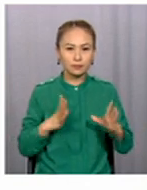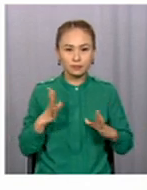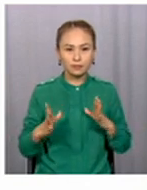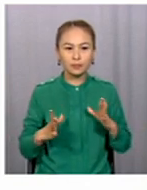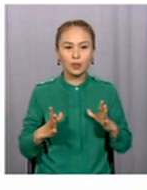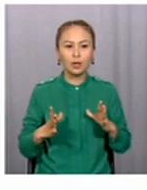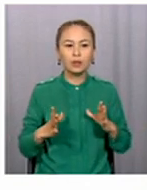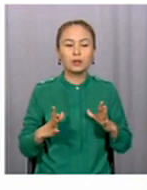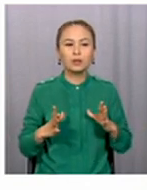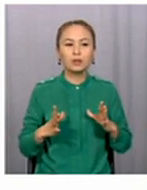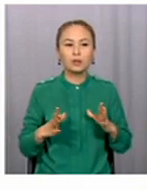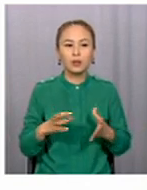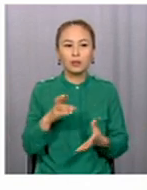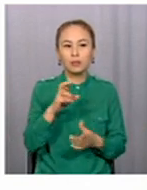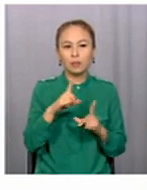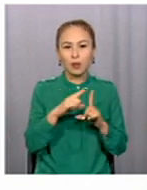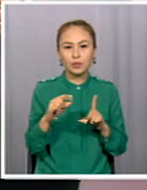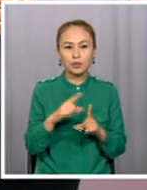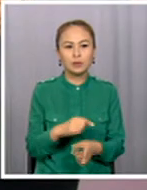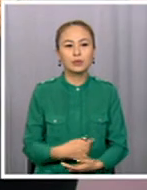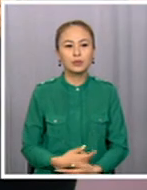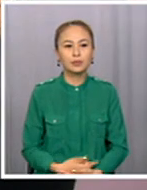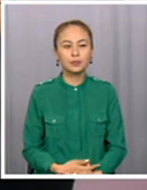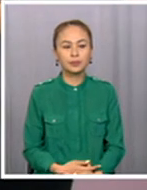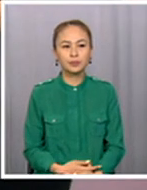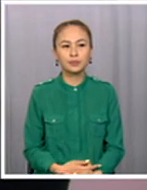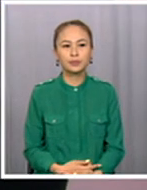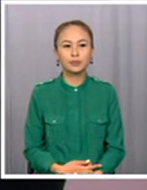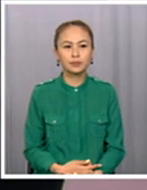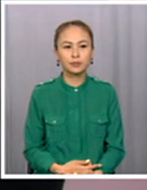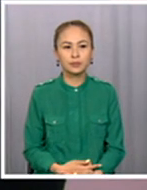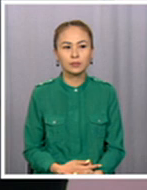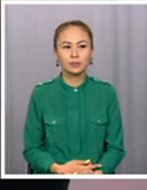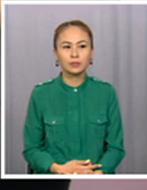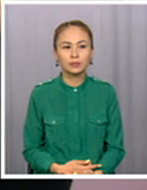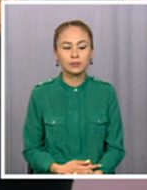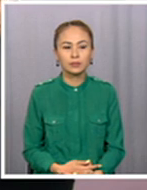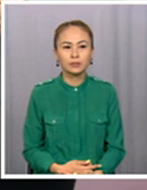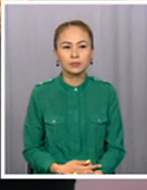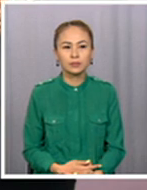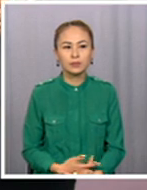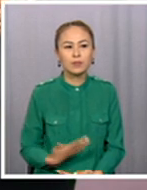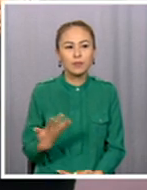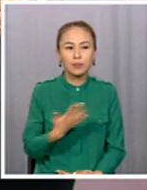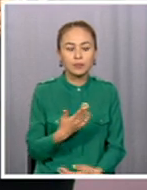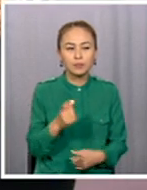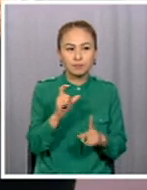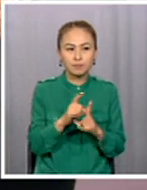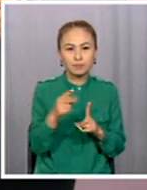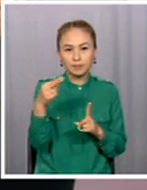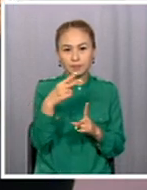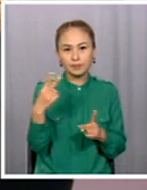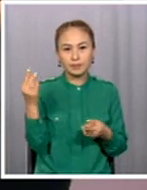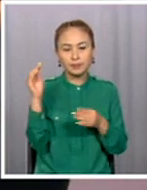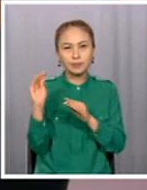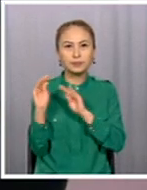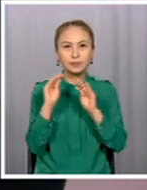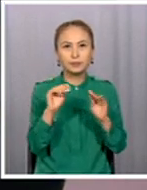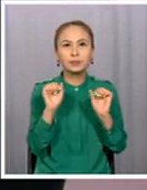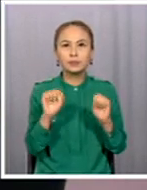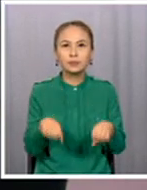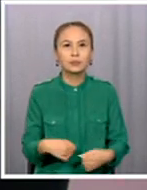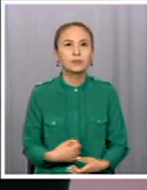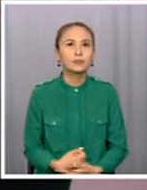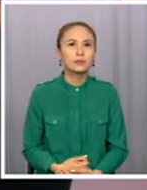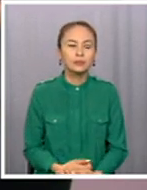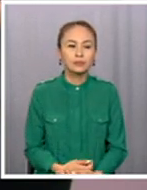жаттығу, бауырсақ. Осы сөздердің қайсысы бірінші сөйлемге сәйкес келеді. Қане